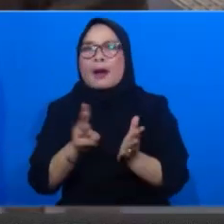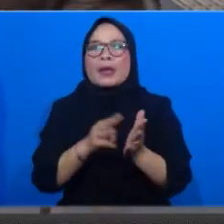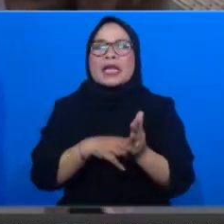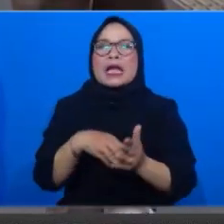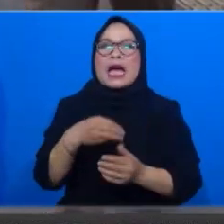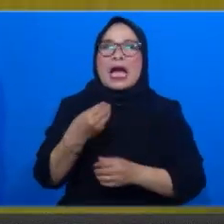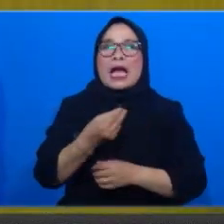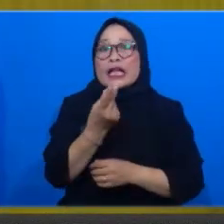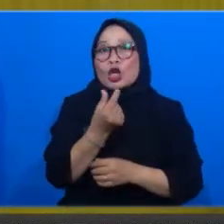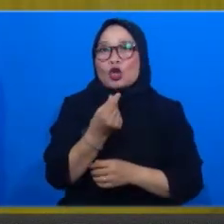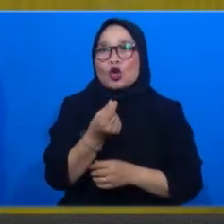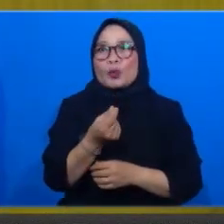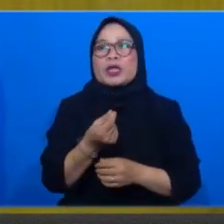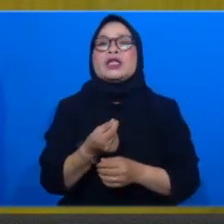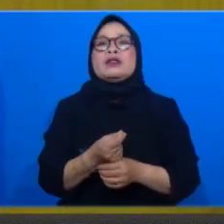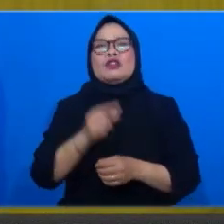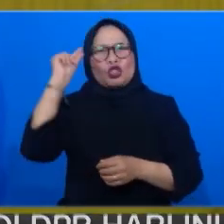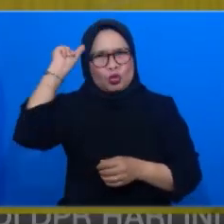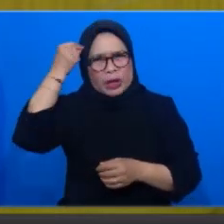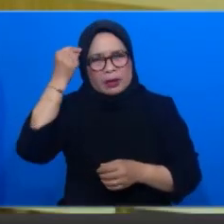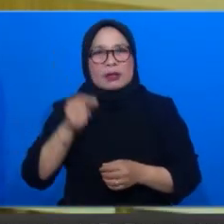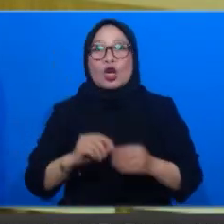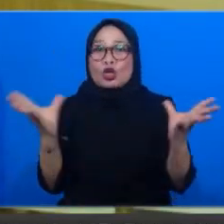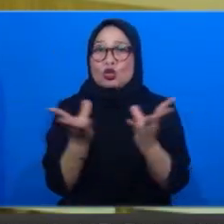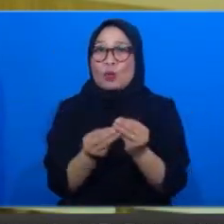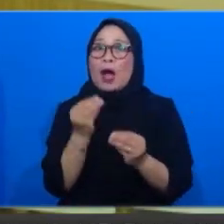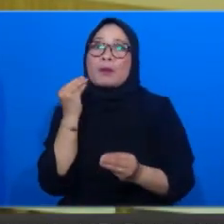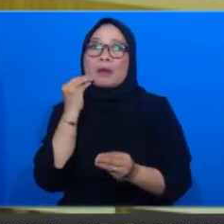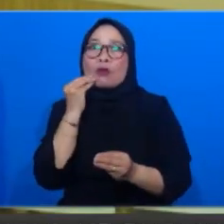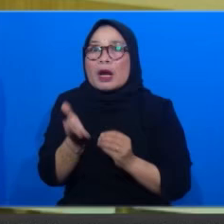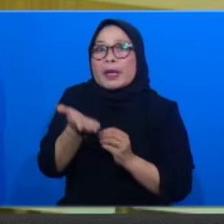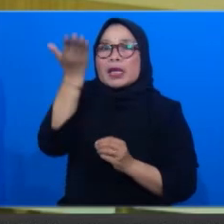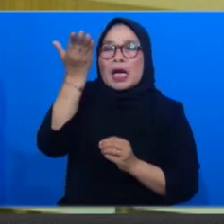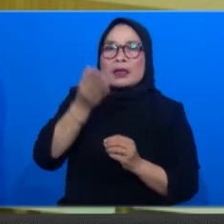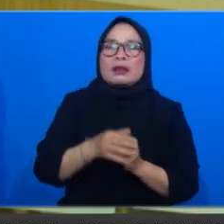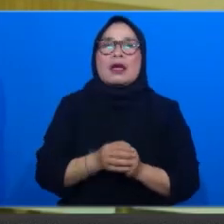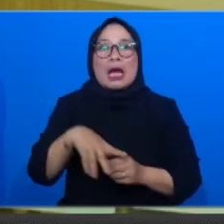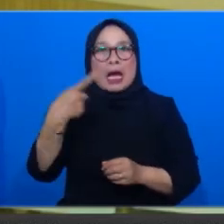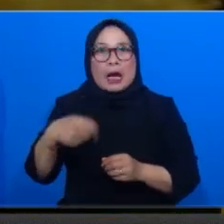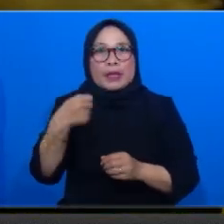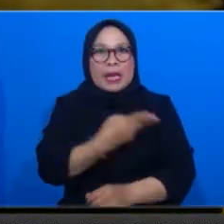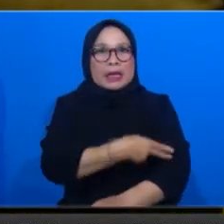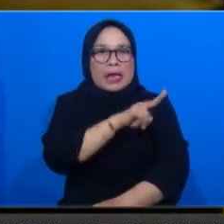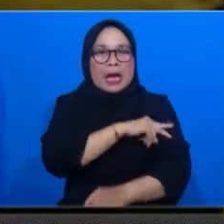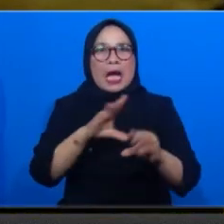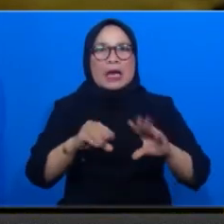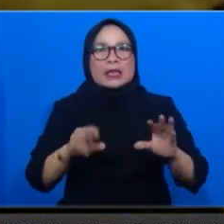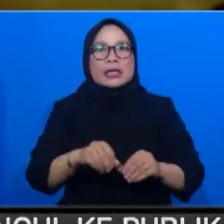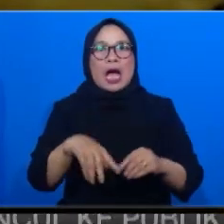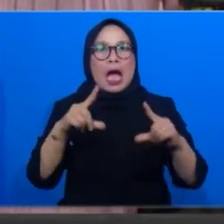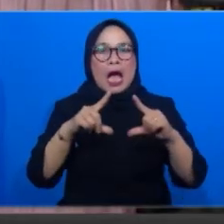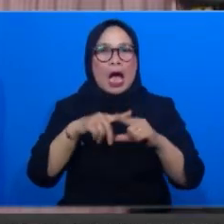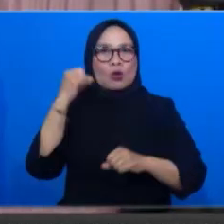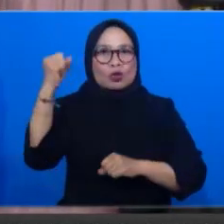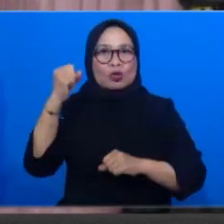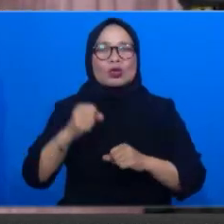kian pelik. Angka pengangguran meningkat. Kementerian Tenaga Kerja mencatat hingga Agustus 2024, jumlah